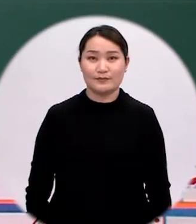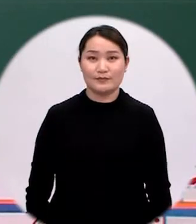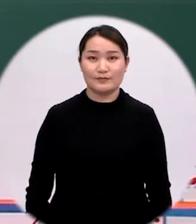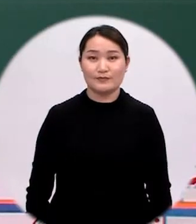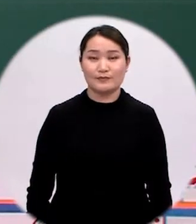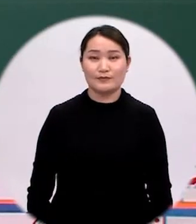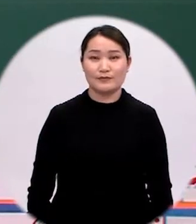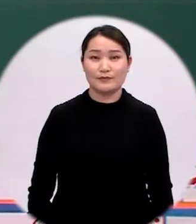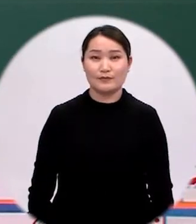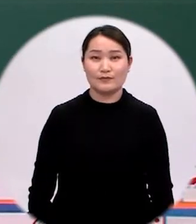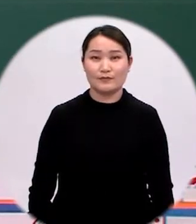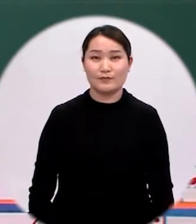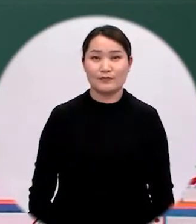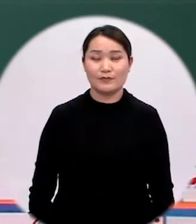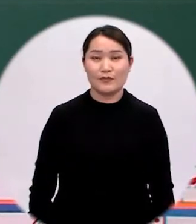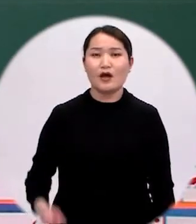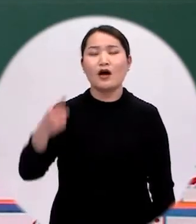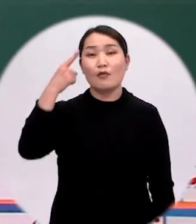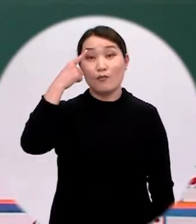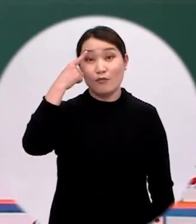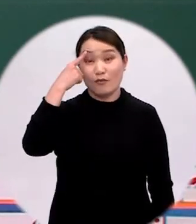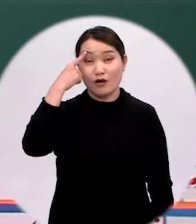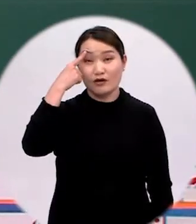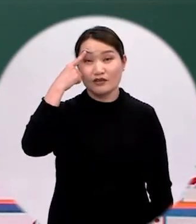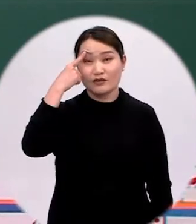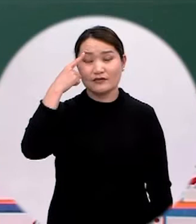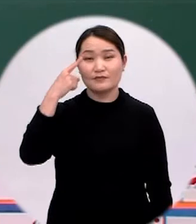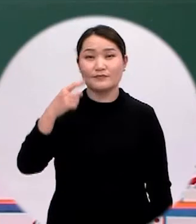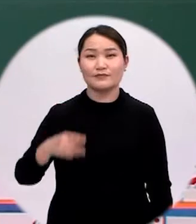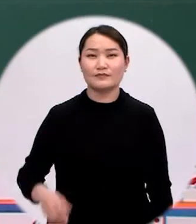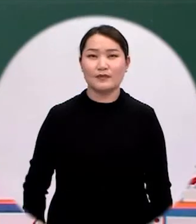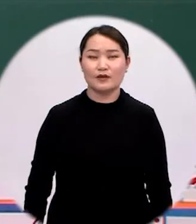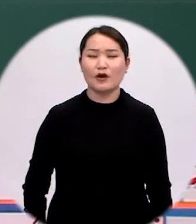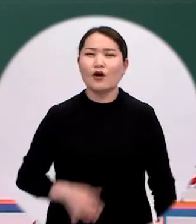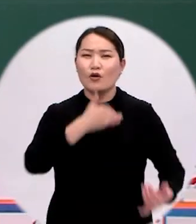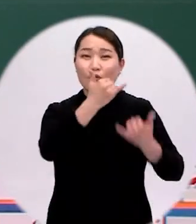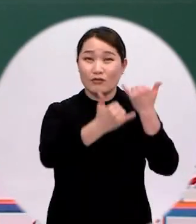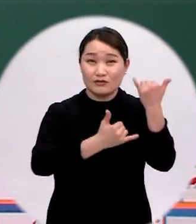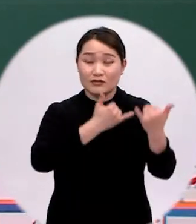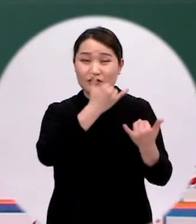Тийм ээ. Монголчууд бидний өргөн тэмдэглэдэг хамгийн